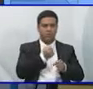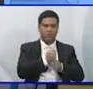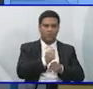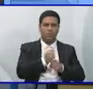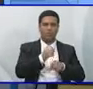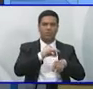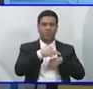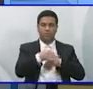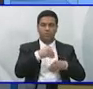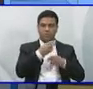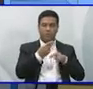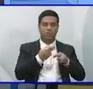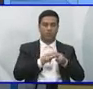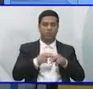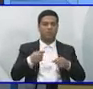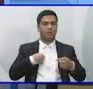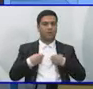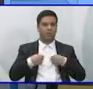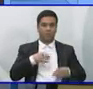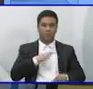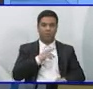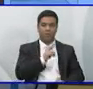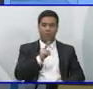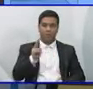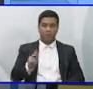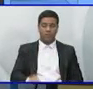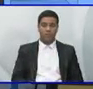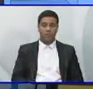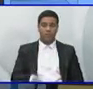borgan siyosatlariga qaratilgan edi.